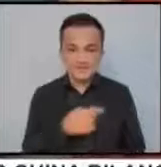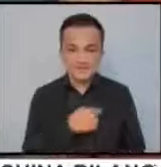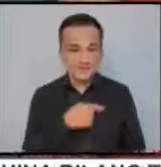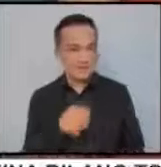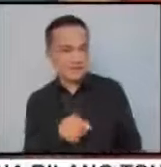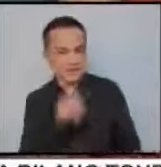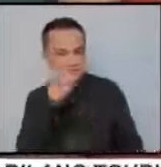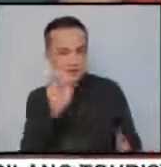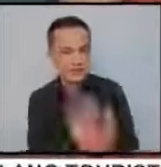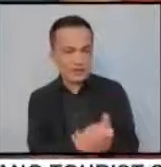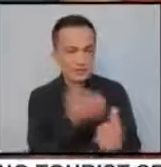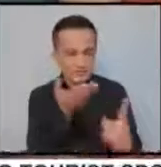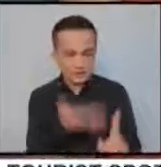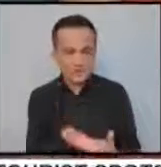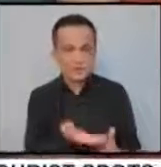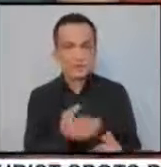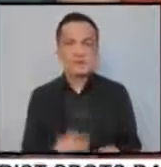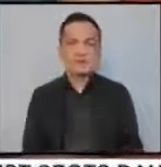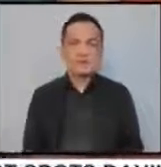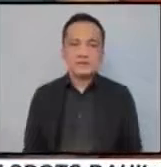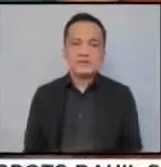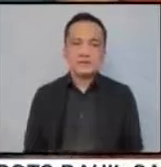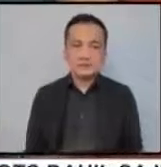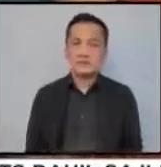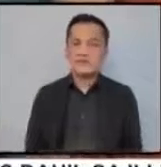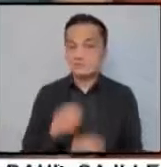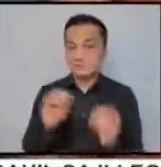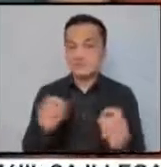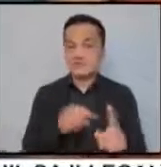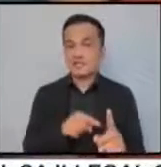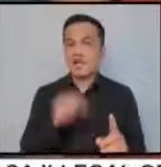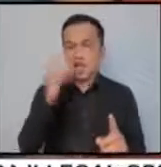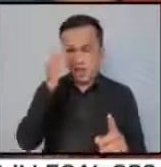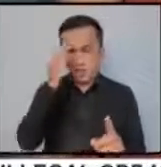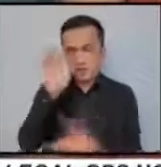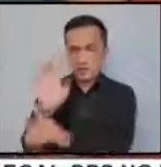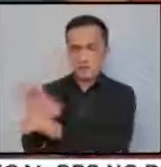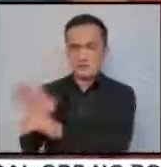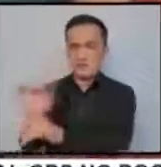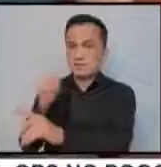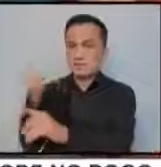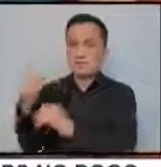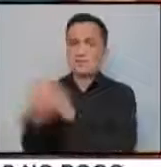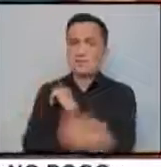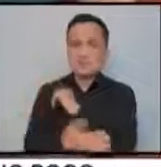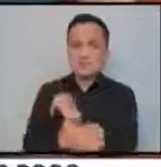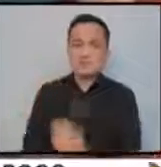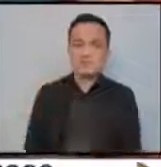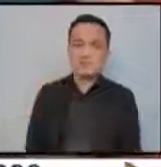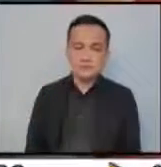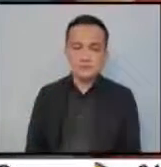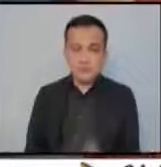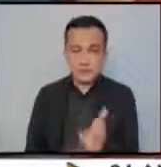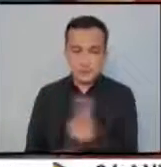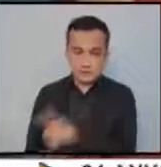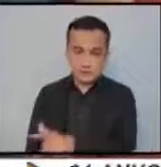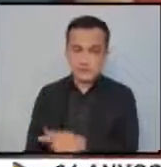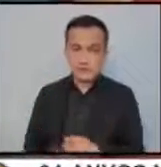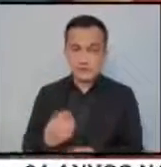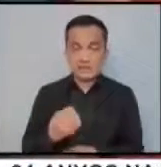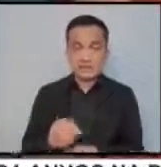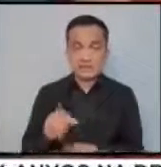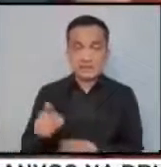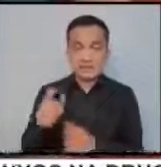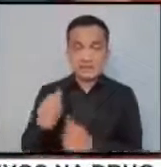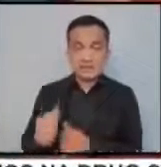kaya hindi na rin nakapagtataka na kilala na rin sila sa ibang bansa. At isa sa mga karangalang kanilang nakuha ay ang